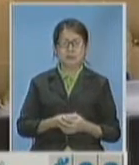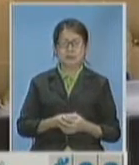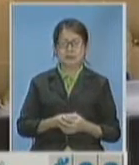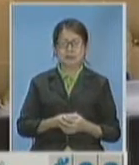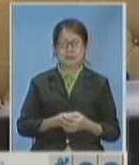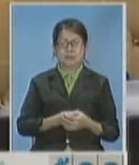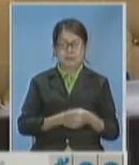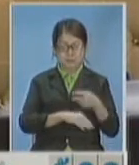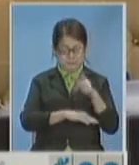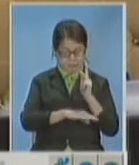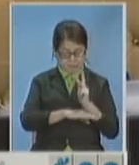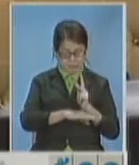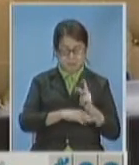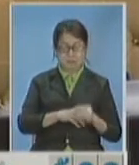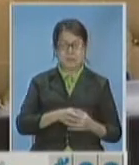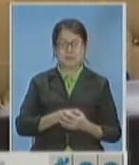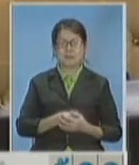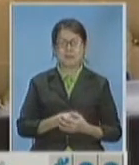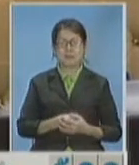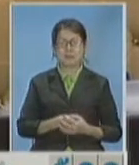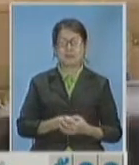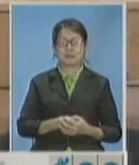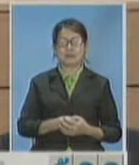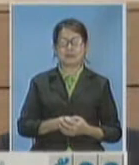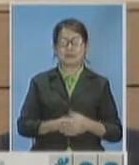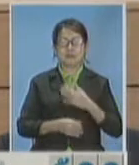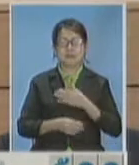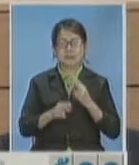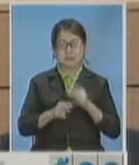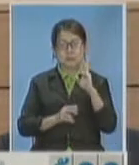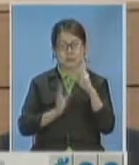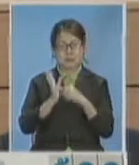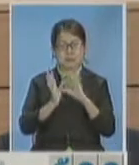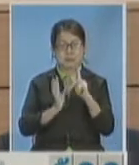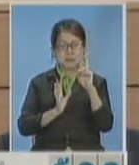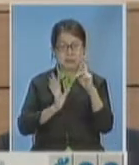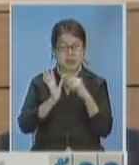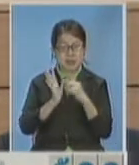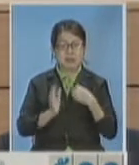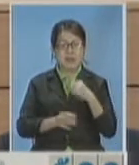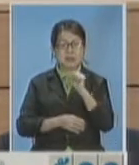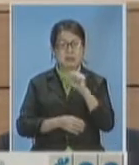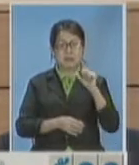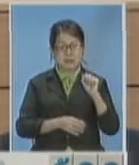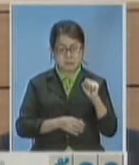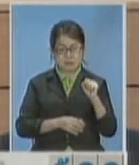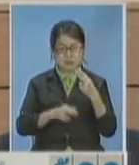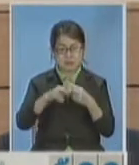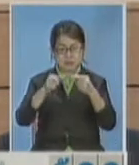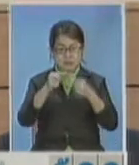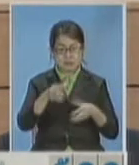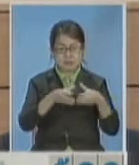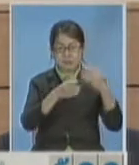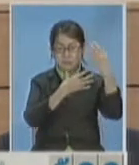ท่านประธานที่เคารพกระผมนายวัชราเพชรทองสมาชิกสภาผู้แทนราษฎรแบบบัญชีรายชื่อพรรคประช